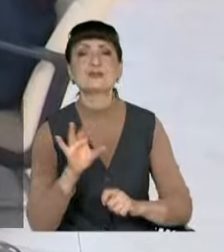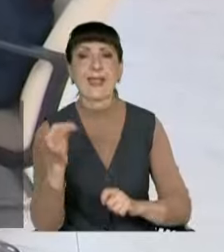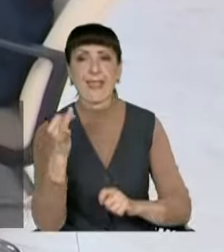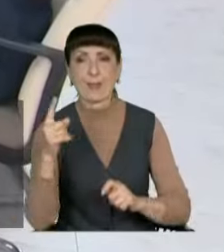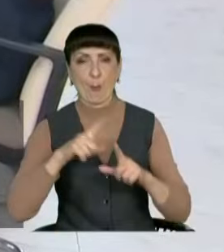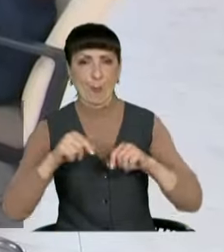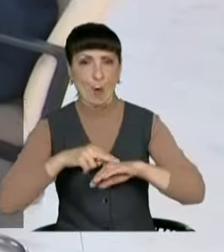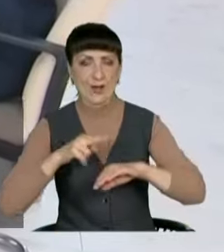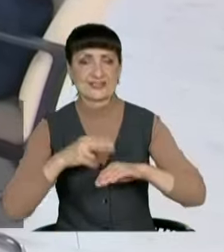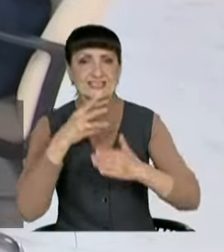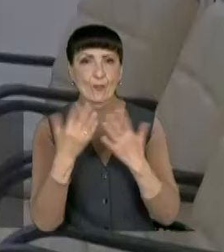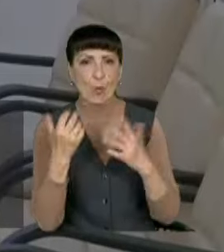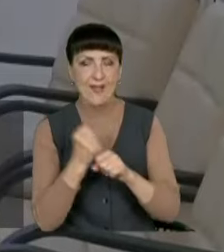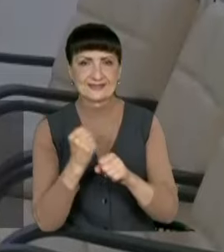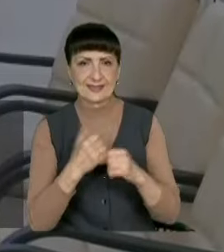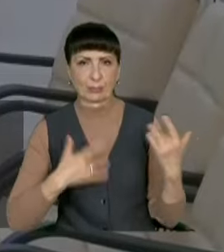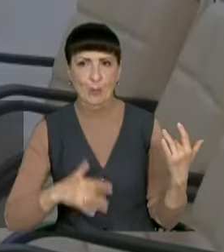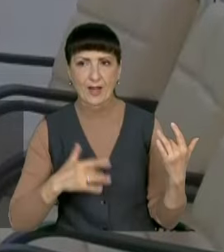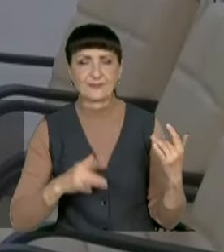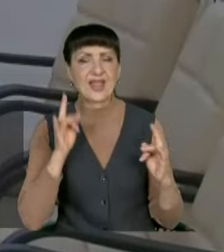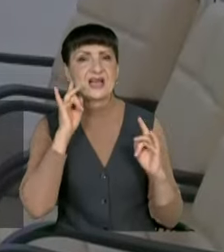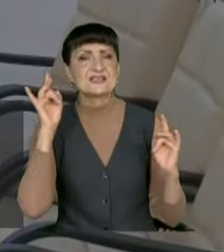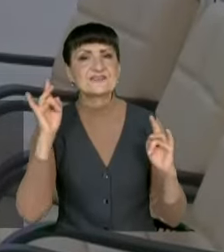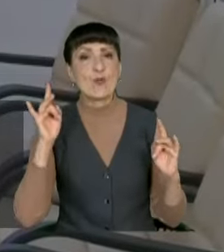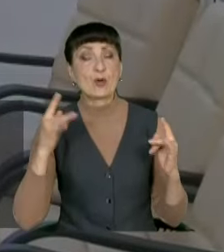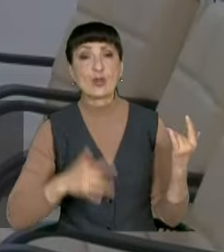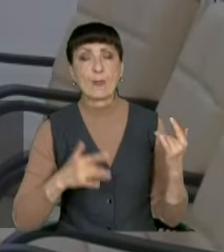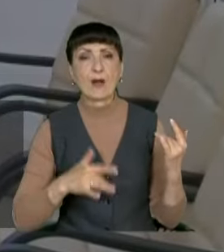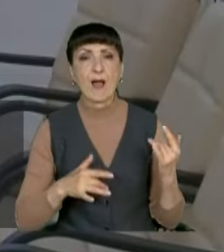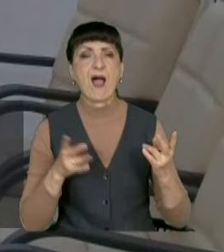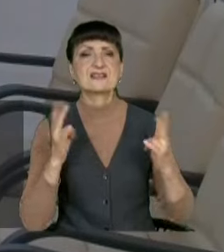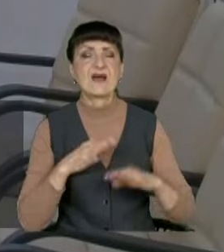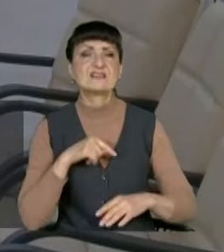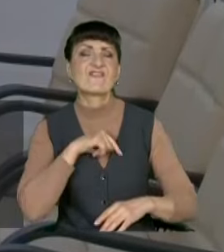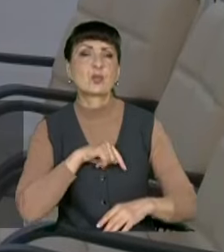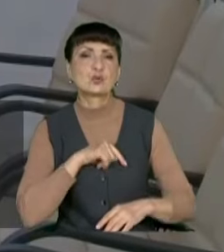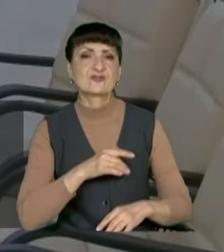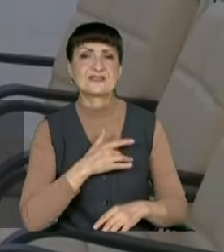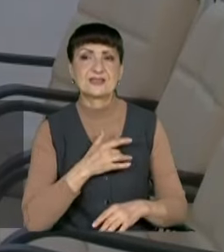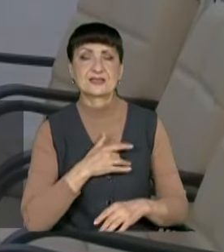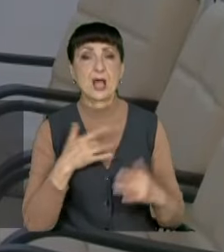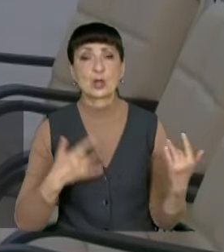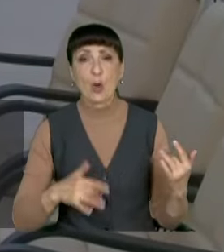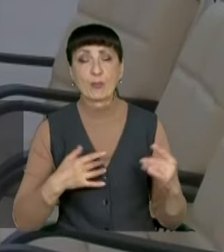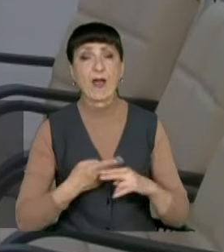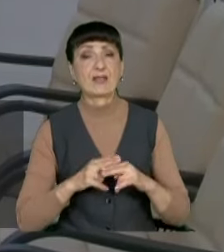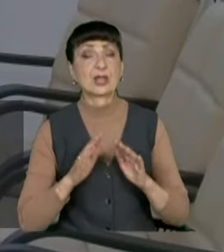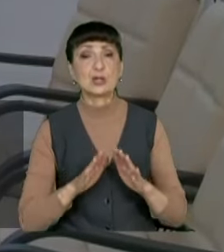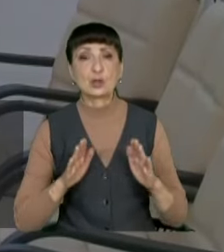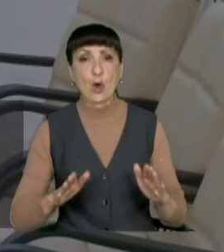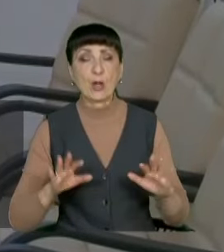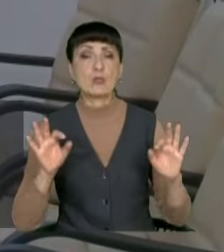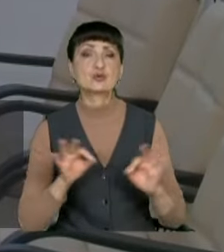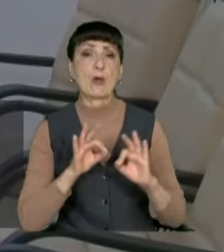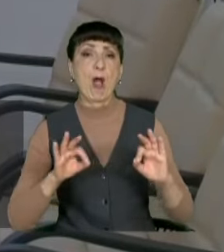инструмент собственного изготовления. Звук домбра нас навсегда останется в душе, в сердце. Ведь домбра – это не только